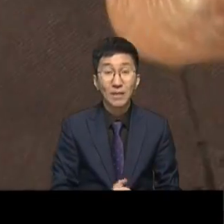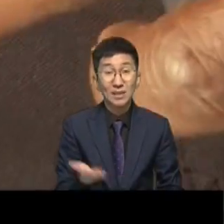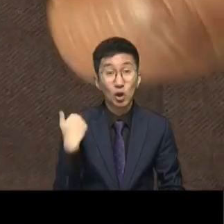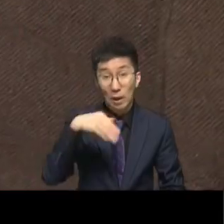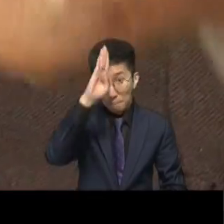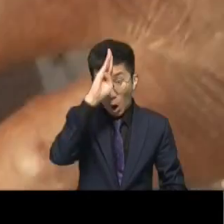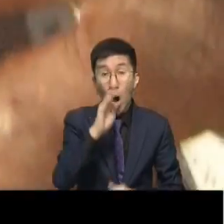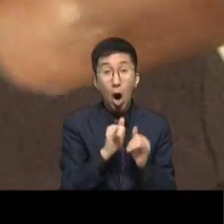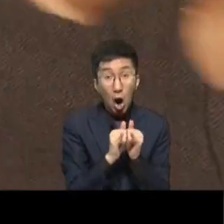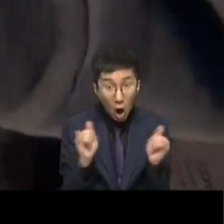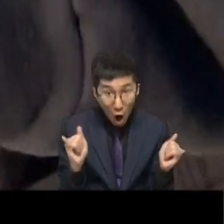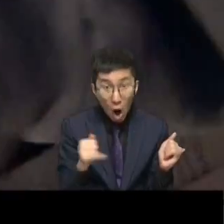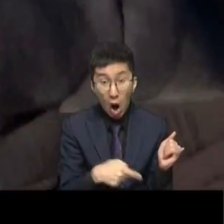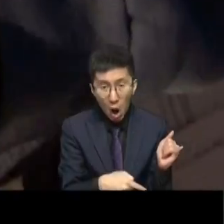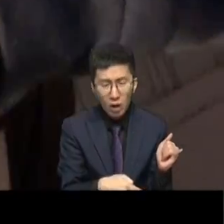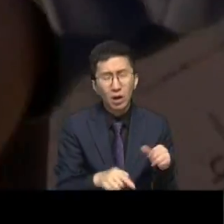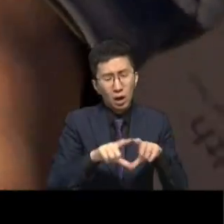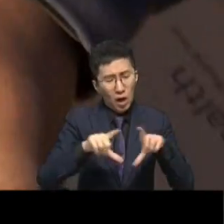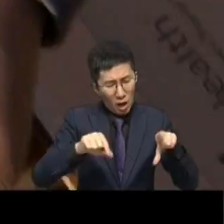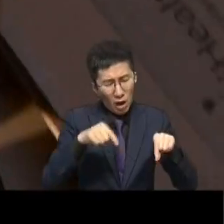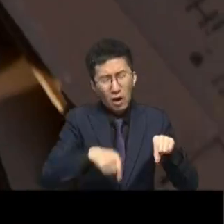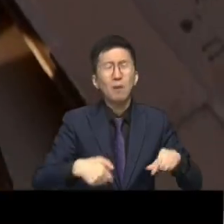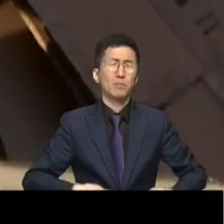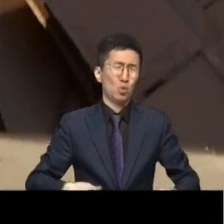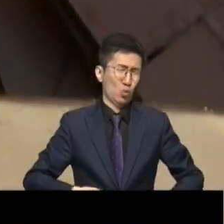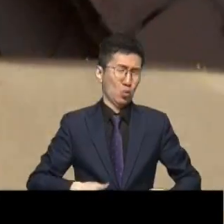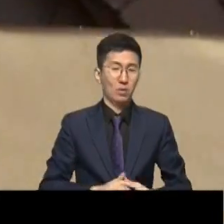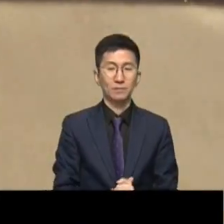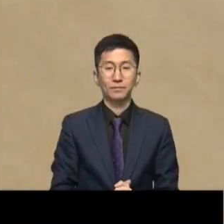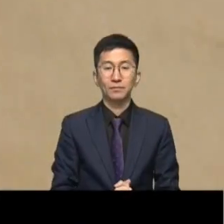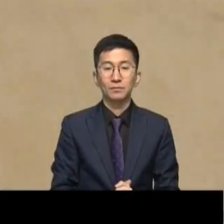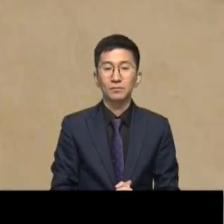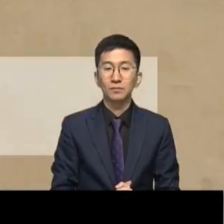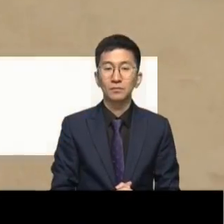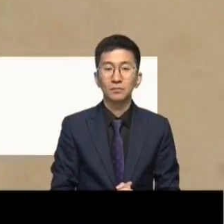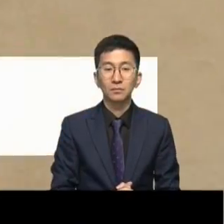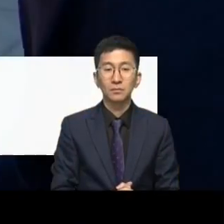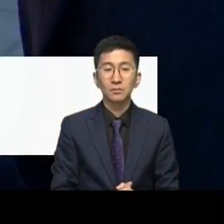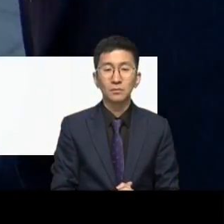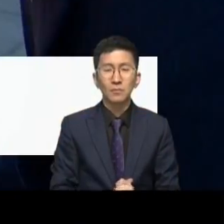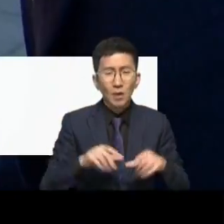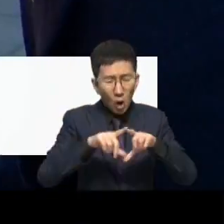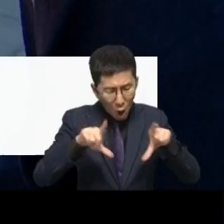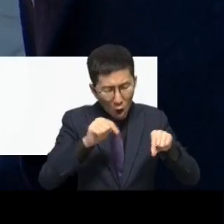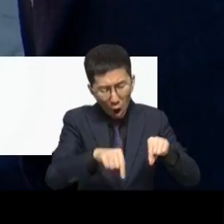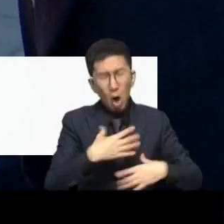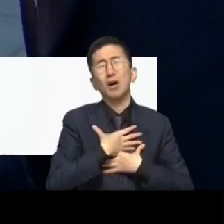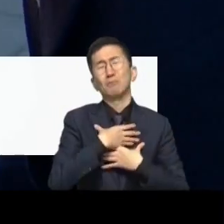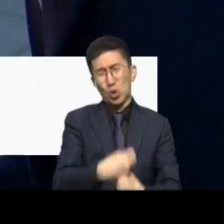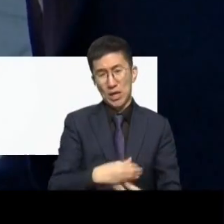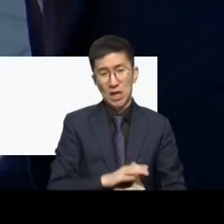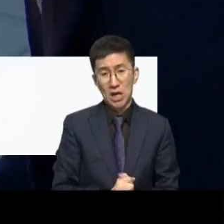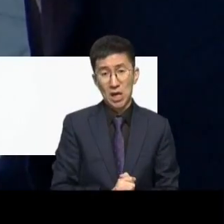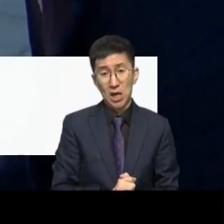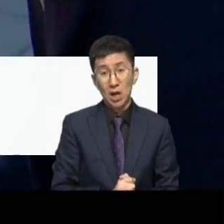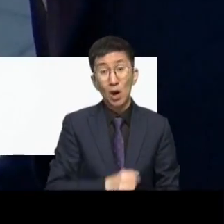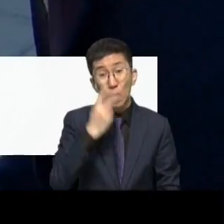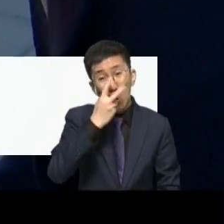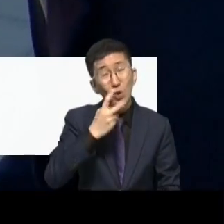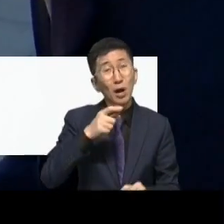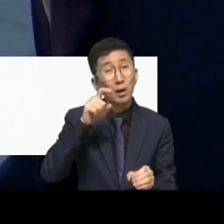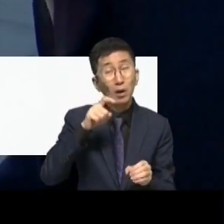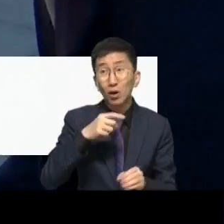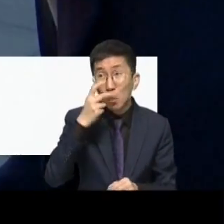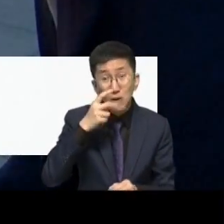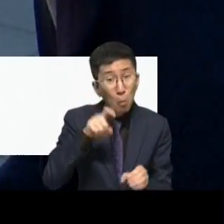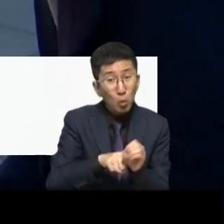기저질환자들은 자가 진단기가 더욱 절실합니다. It's more convenient for me. I would have to go somewhere to be